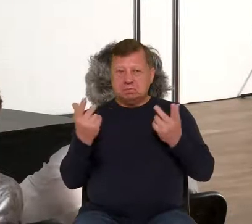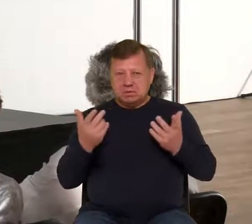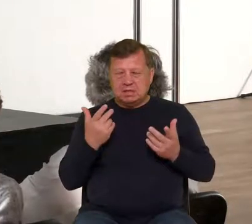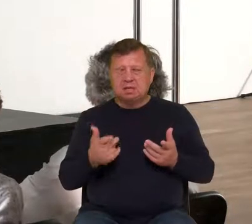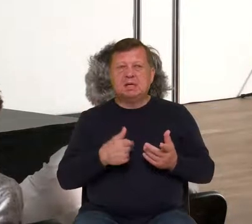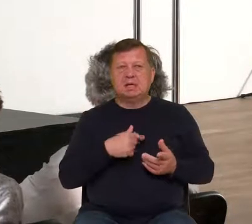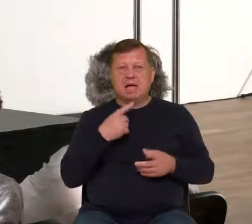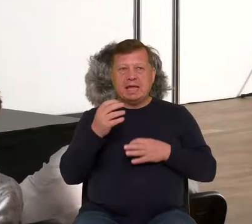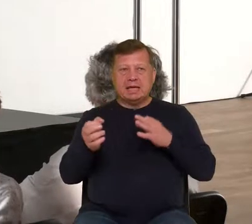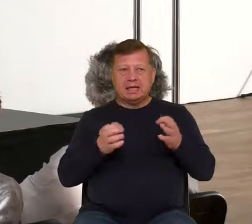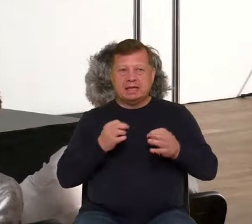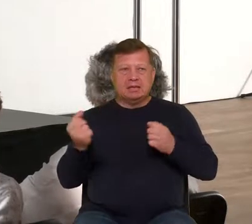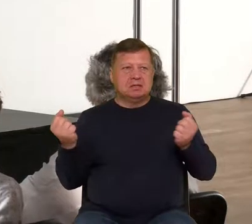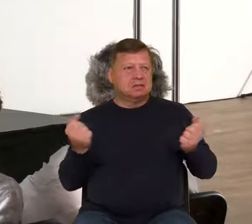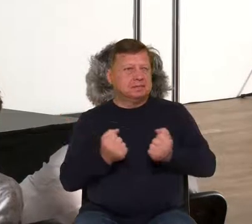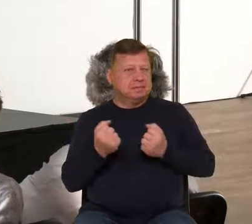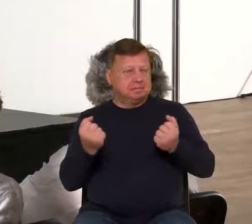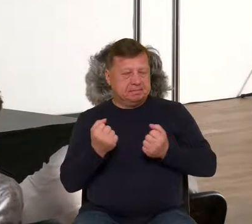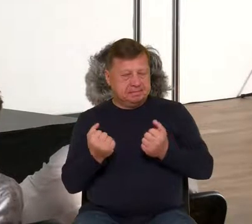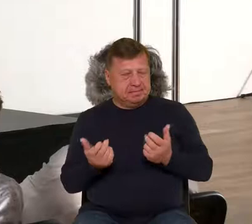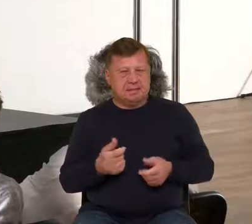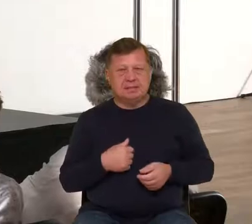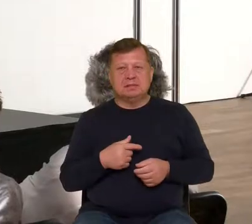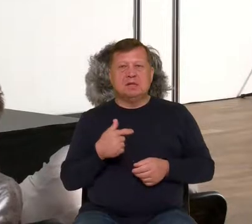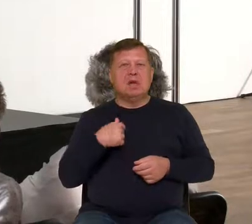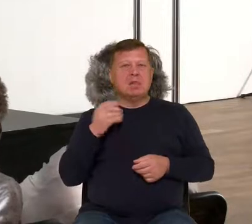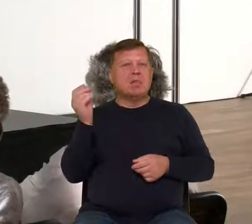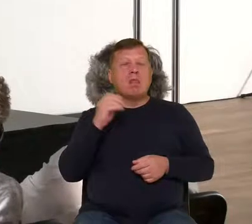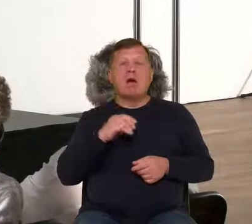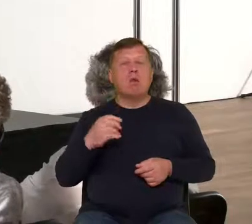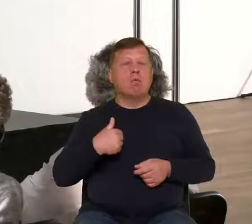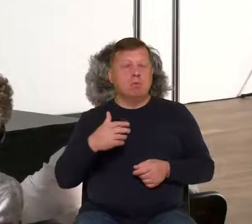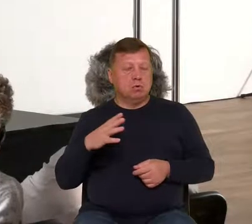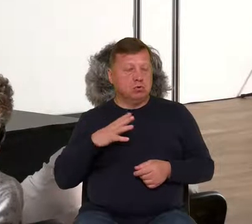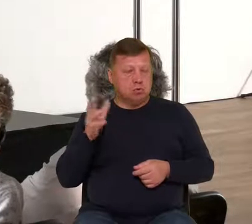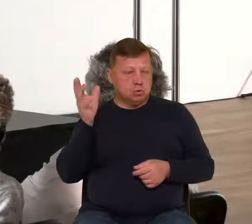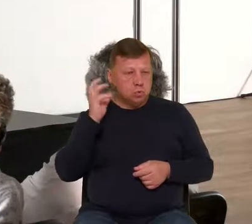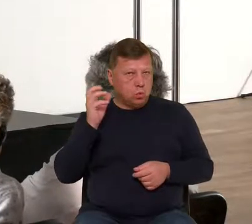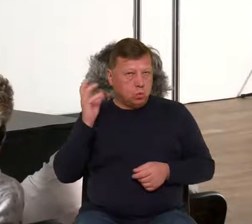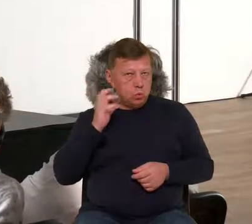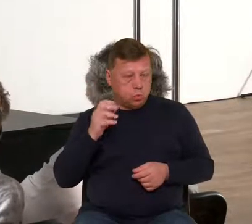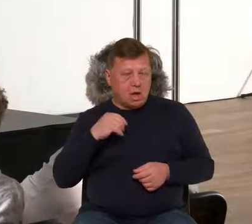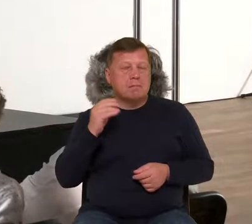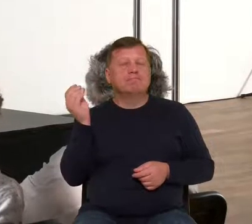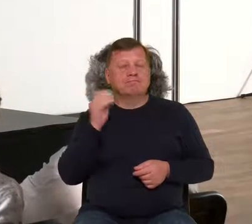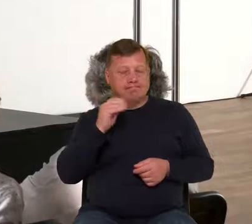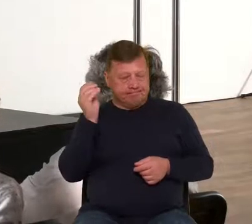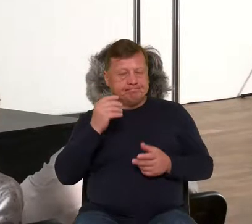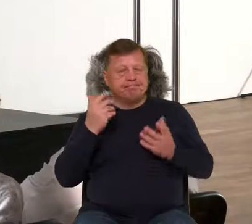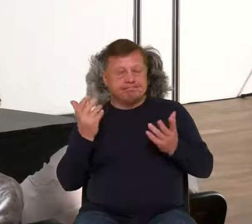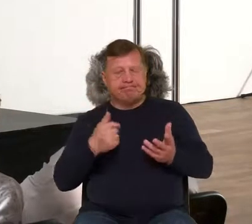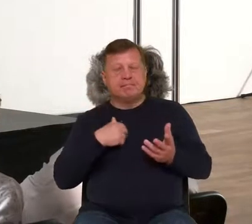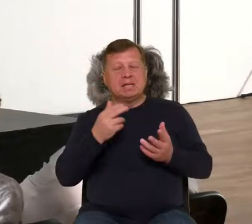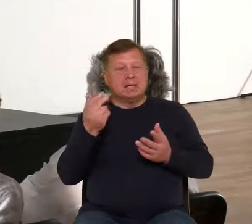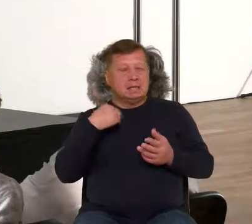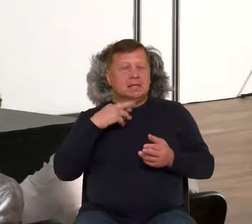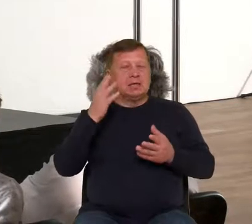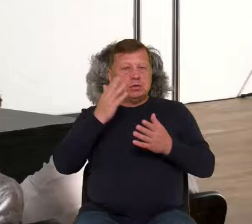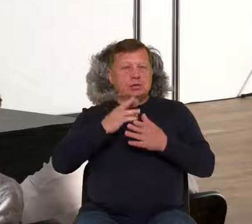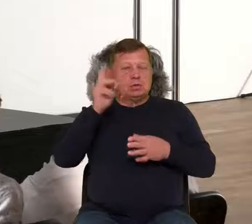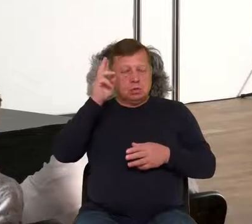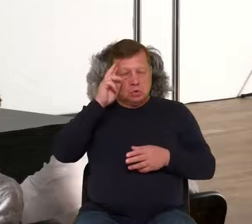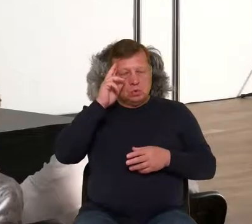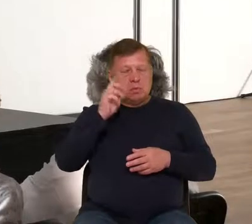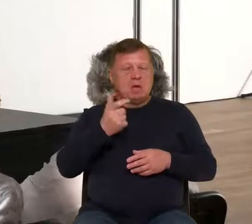opowiadanie historii. Nauczyłem się słuchać. Zdałem sobie sprawę, że historie